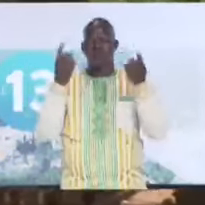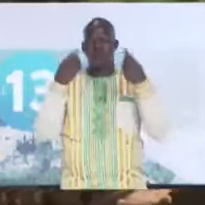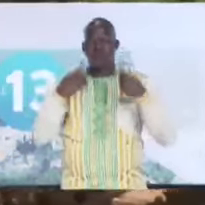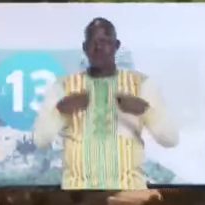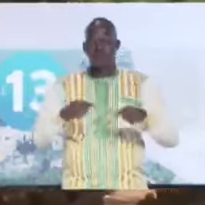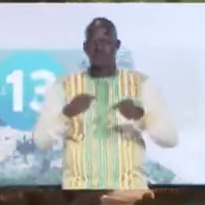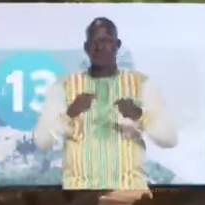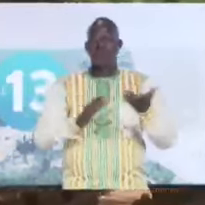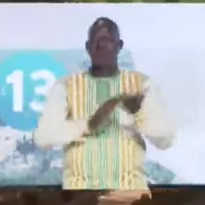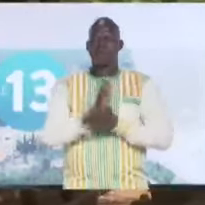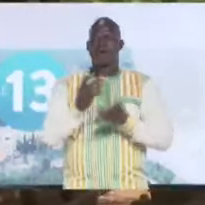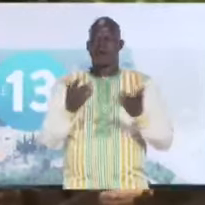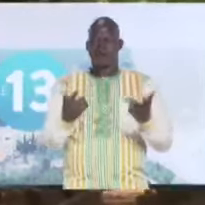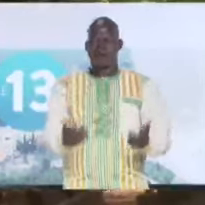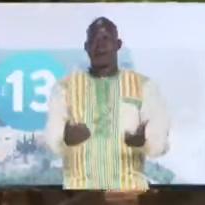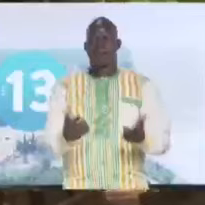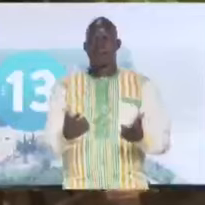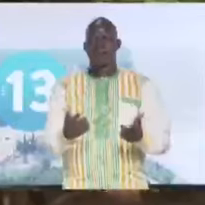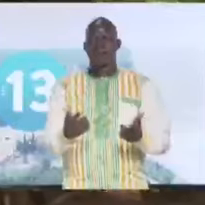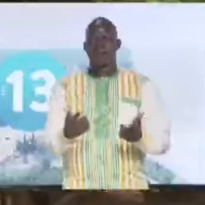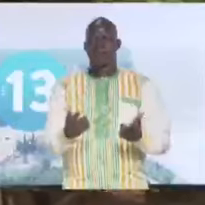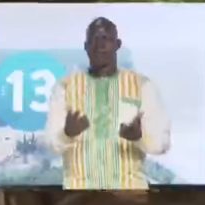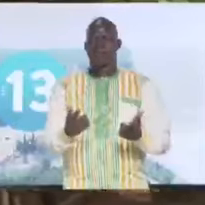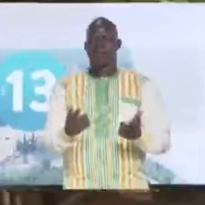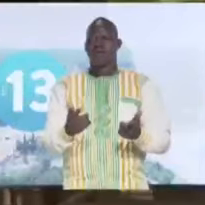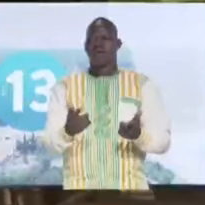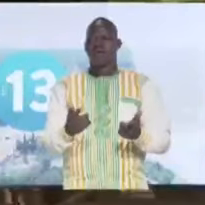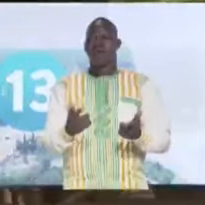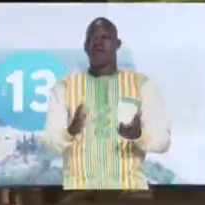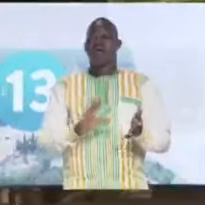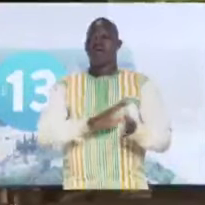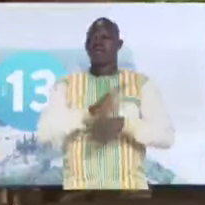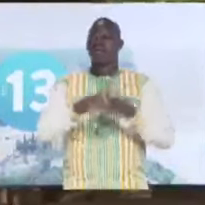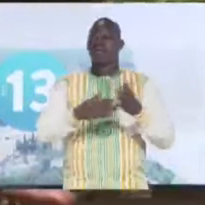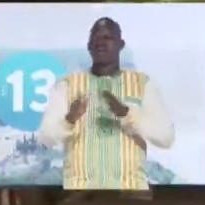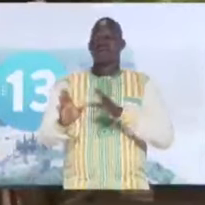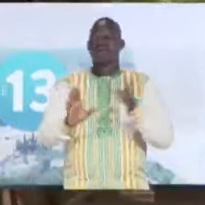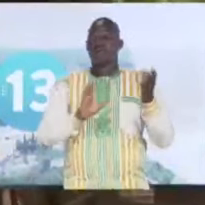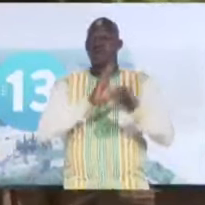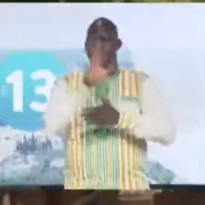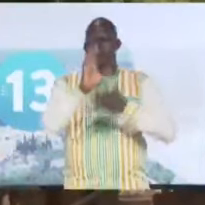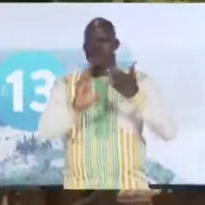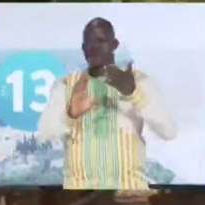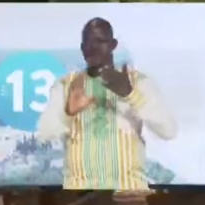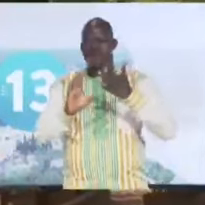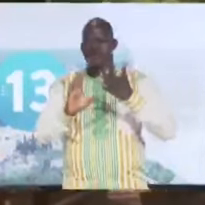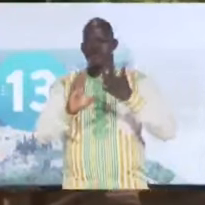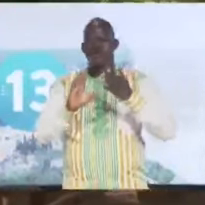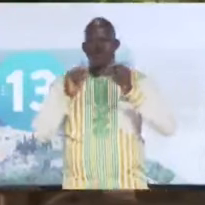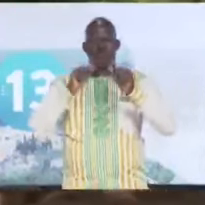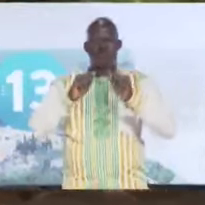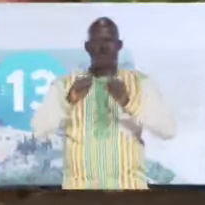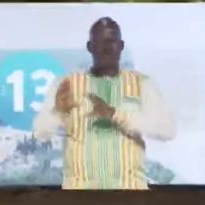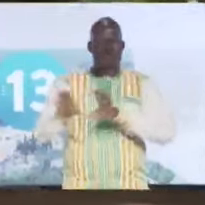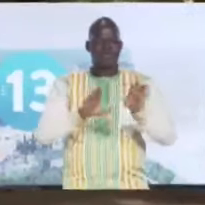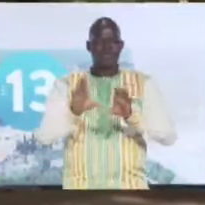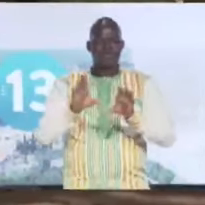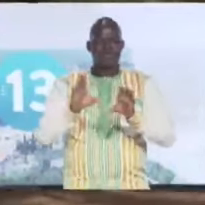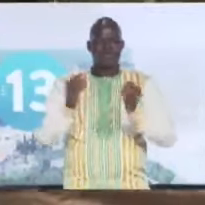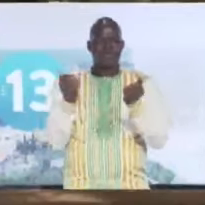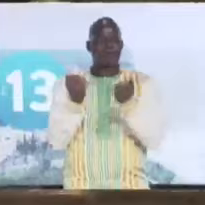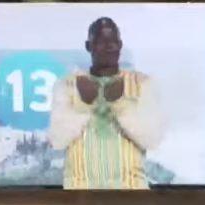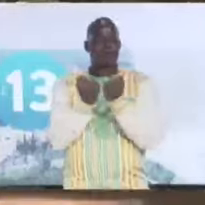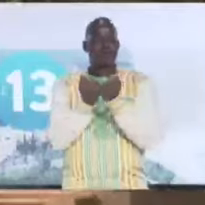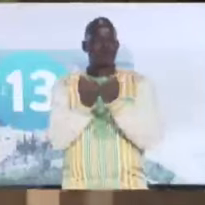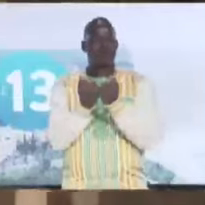c'est à partir de là que, après avoir cartographié, on pouvait mener à bien les expéditions. Alors, puisque comme